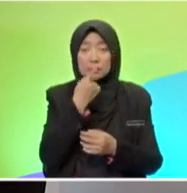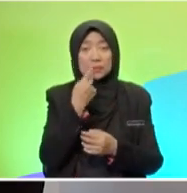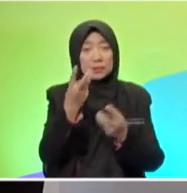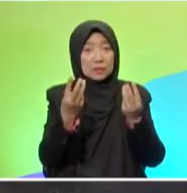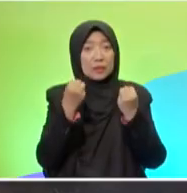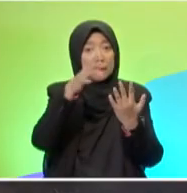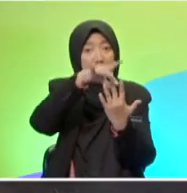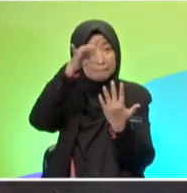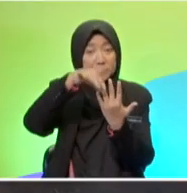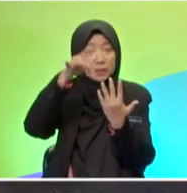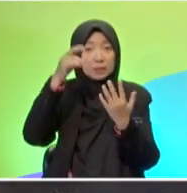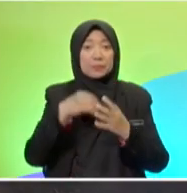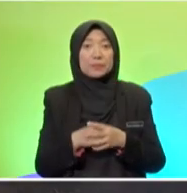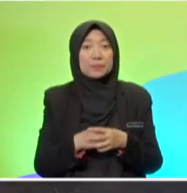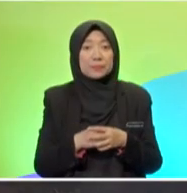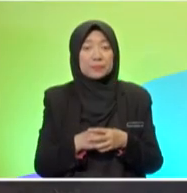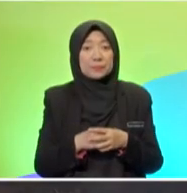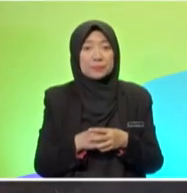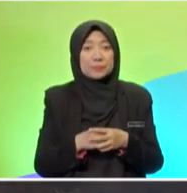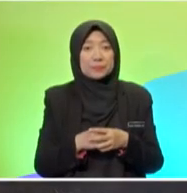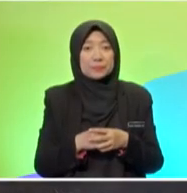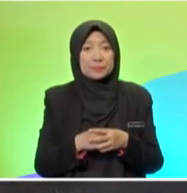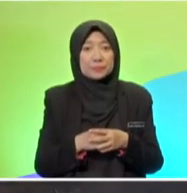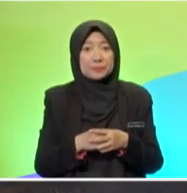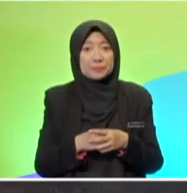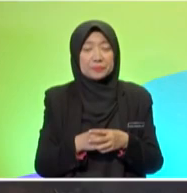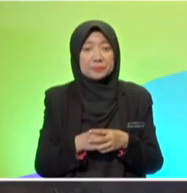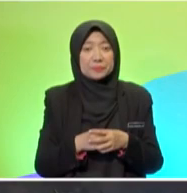Wah kelinci silakan kece